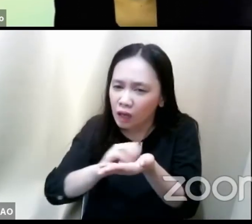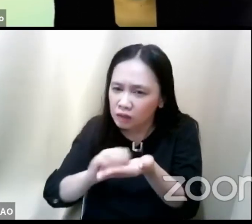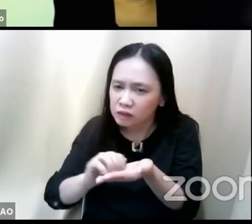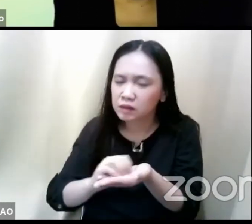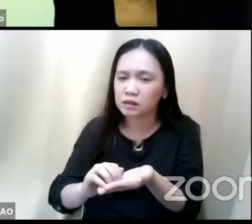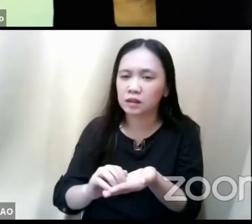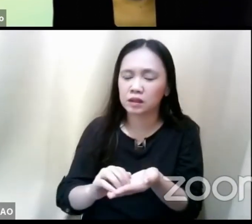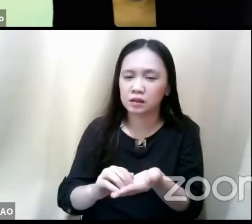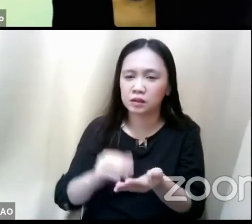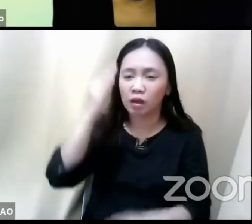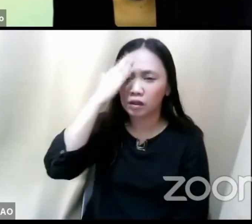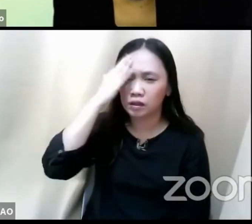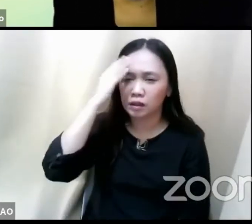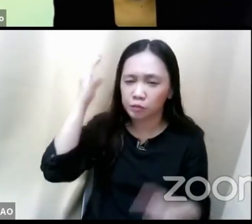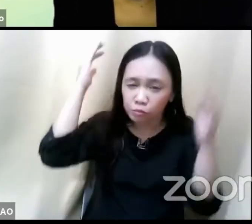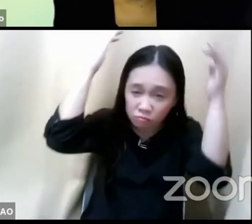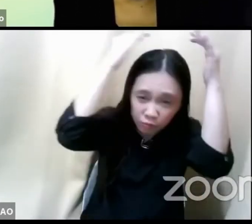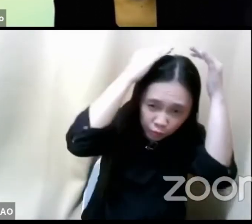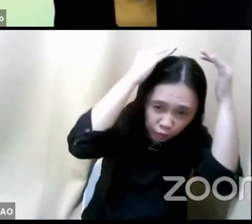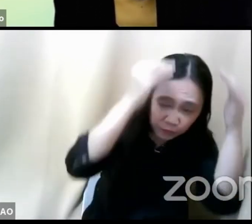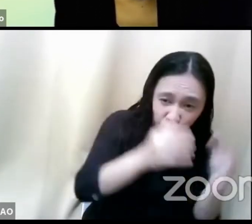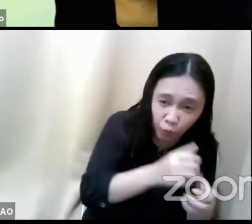hold. Yun.